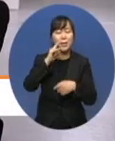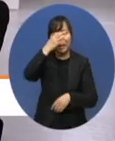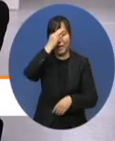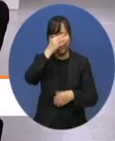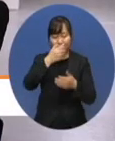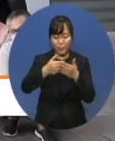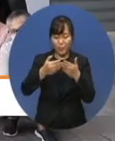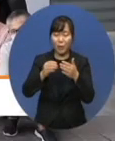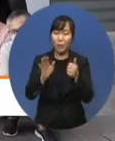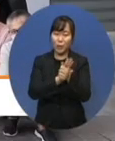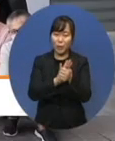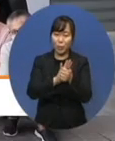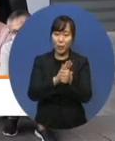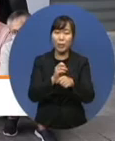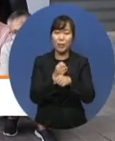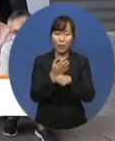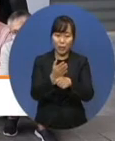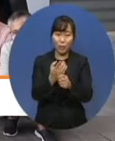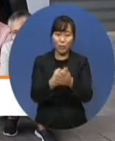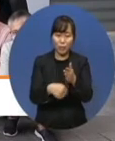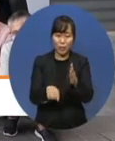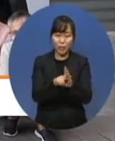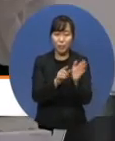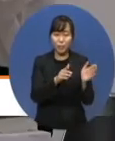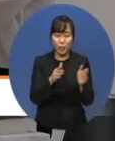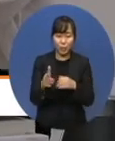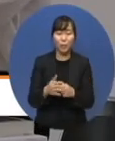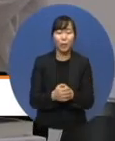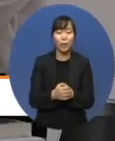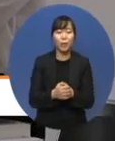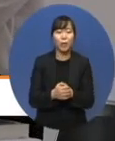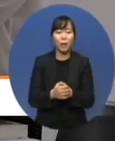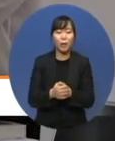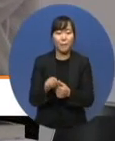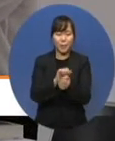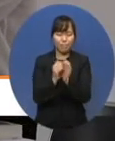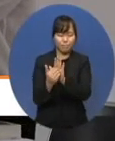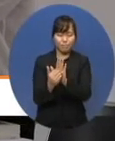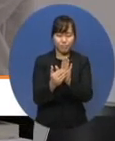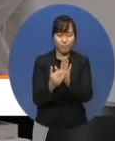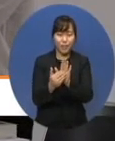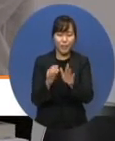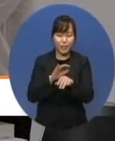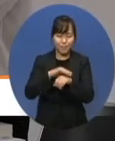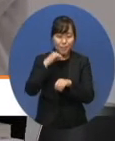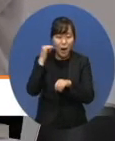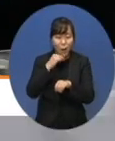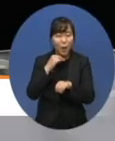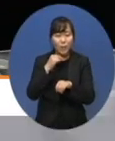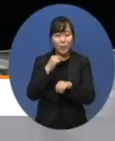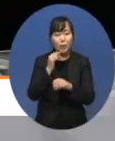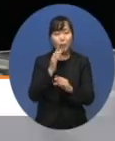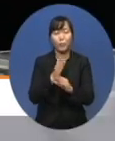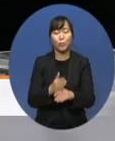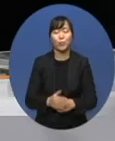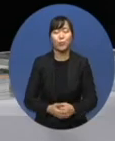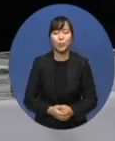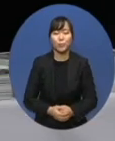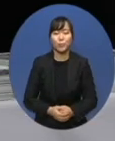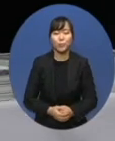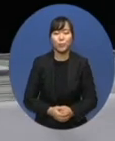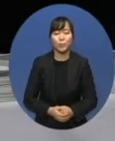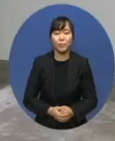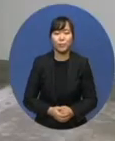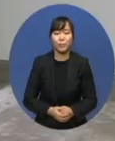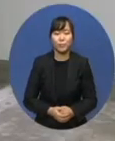작품으로 위로의 메시지를 전하기 위해 마련했고 방역 지침을 철저히 준수하며 진행하고 있습니다.